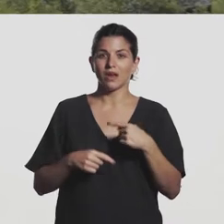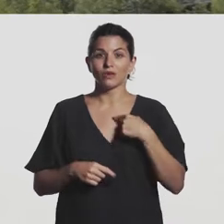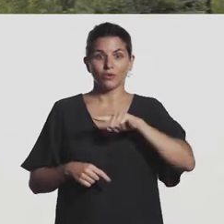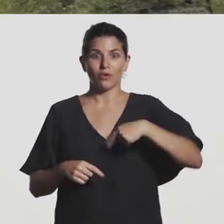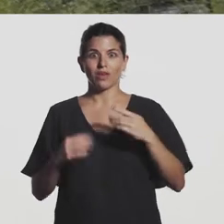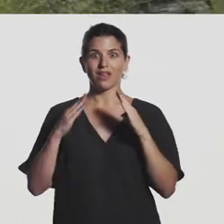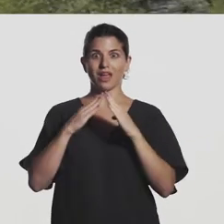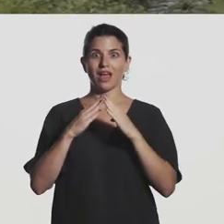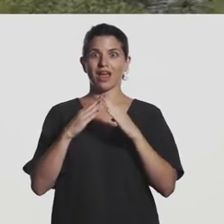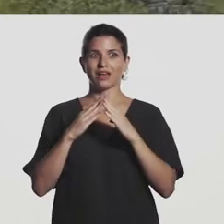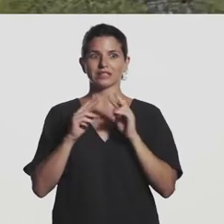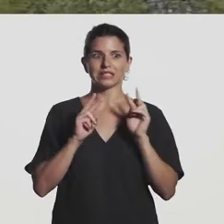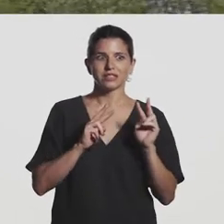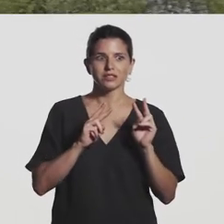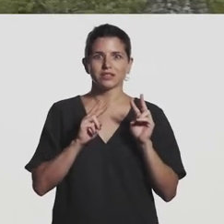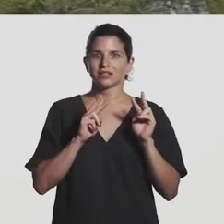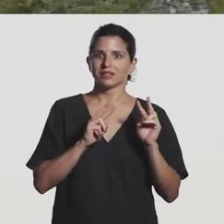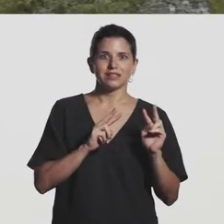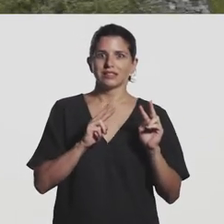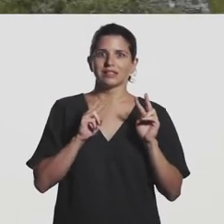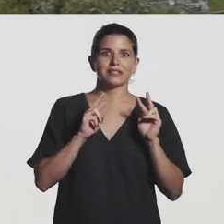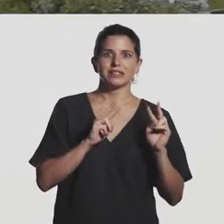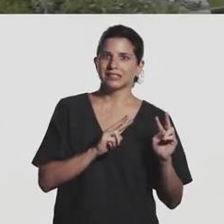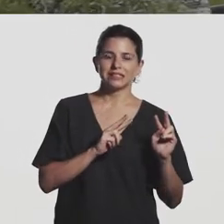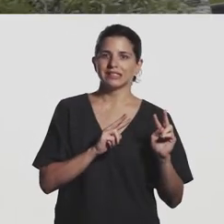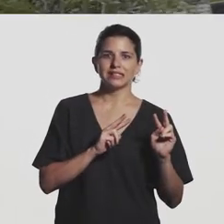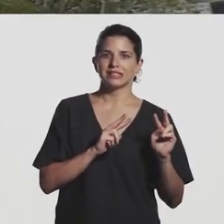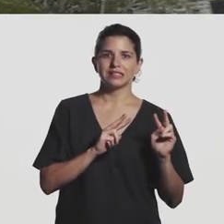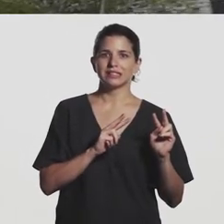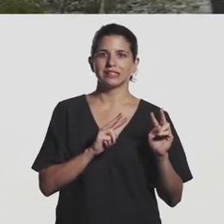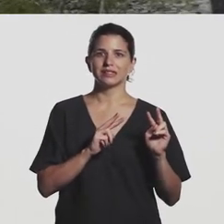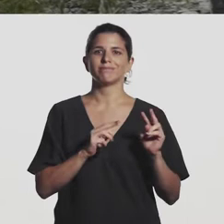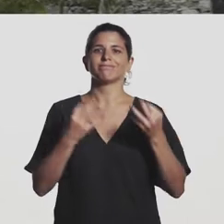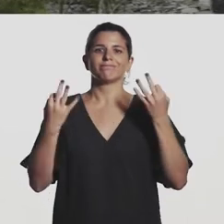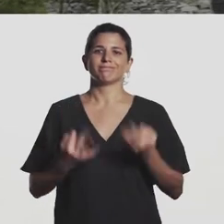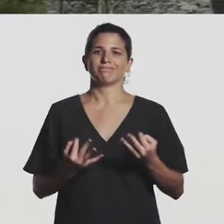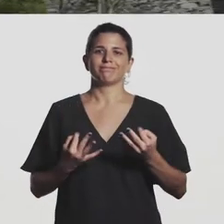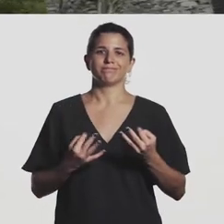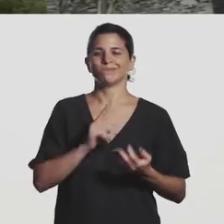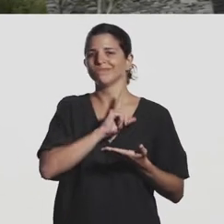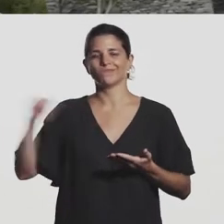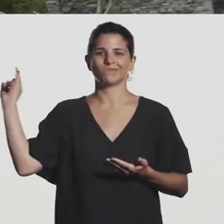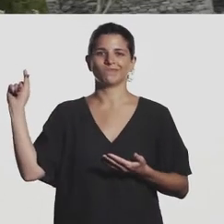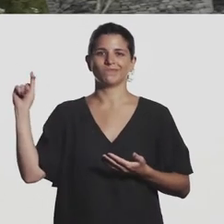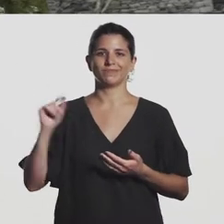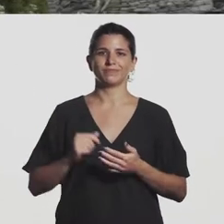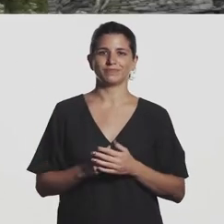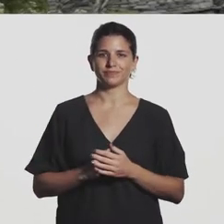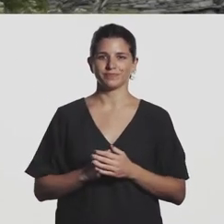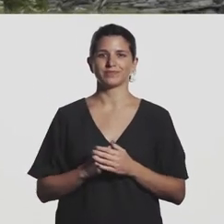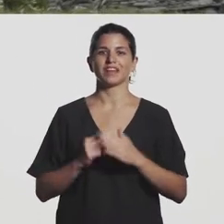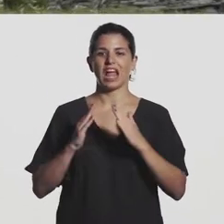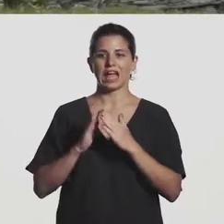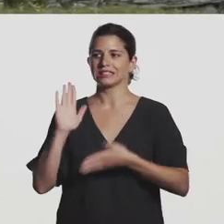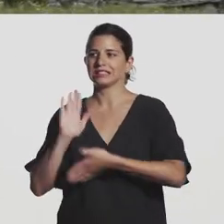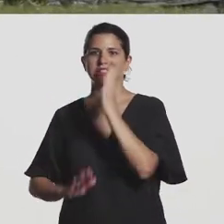1994-95. Noi eravamo lì a casa e continuavamo a controllare finché noi siamo scappati e ci